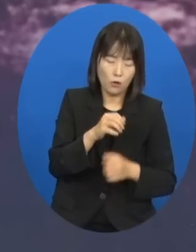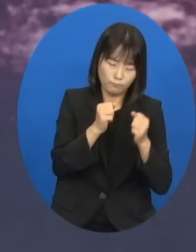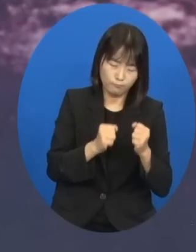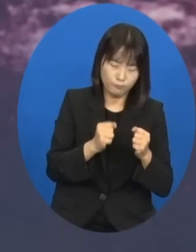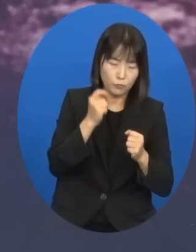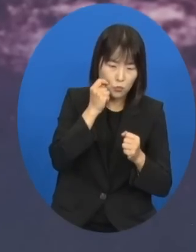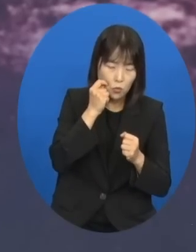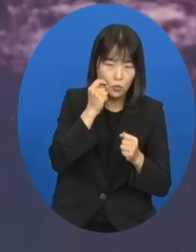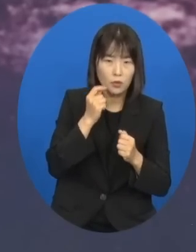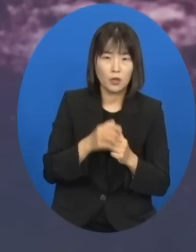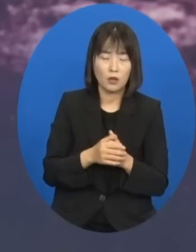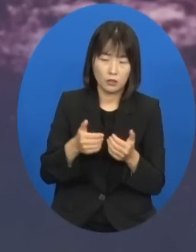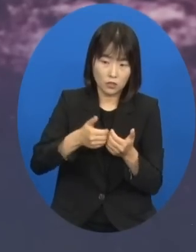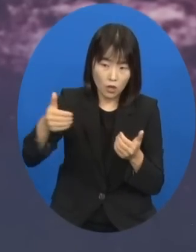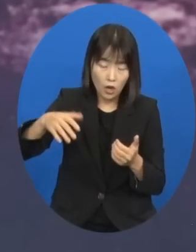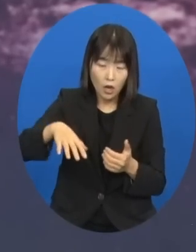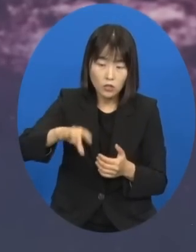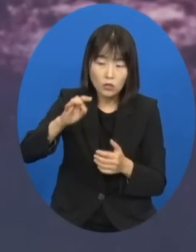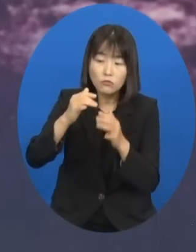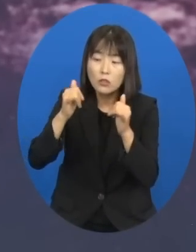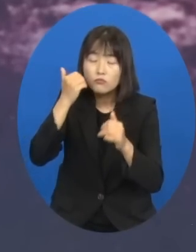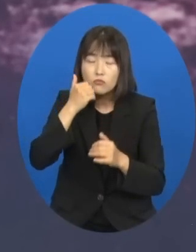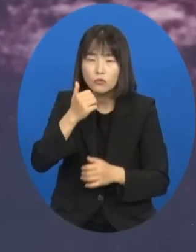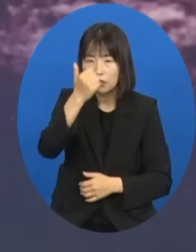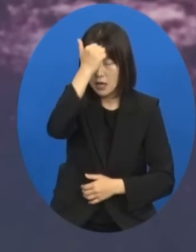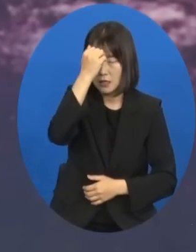사람이 누구냐라고 하면 아담과 하와입니다.